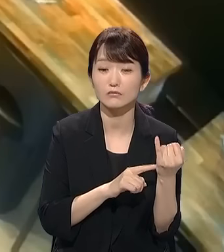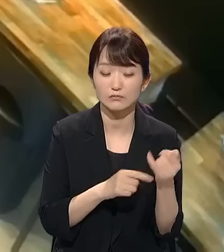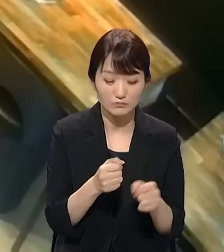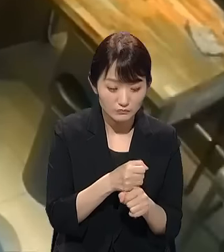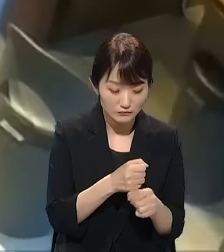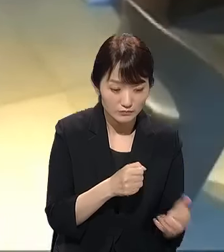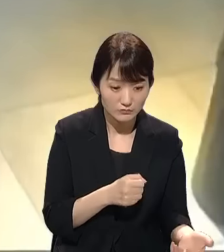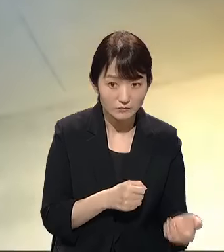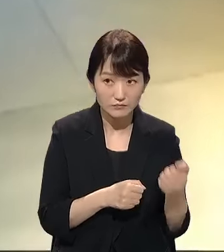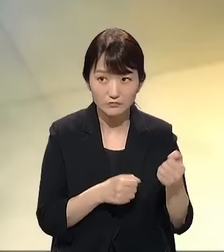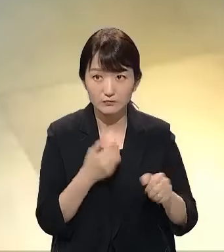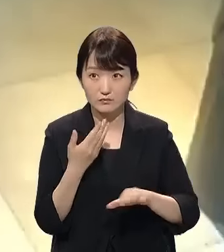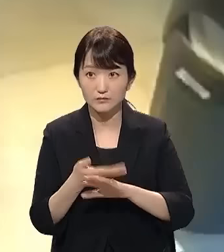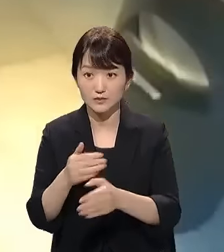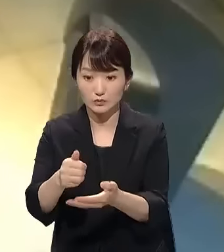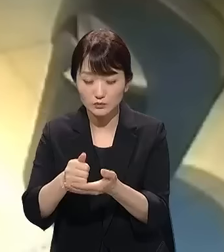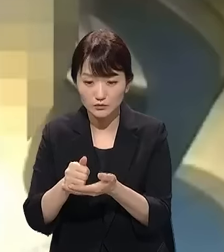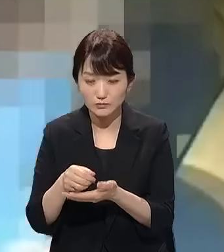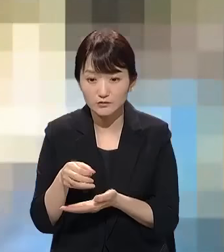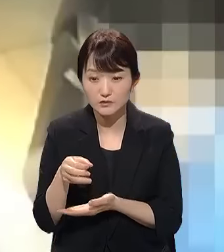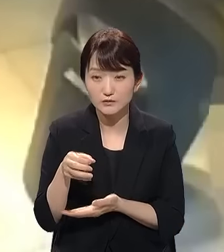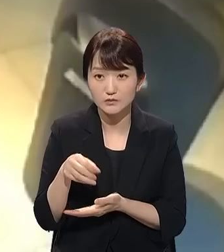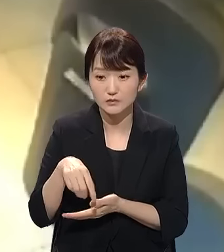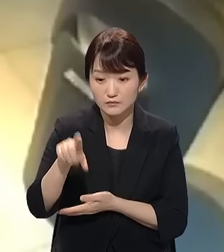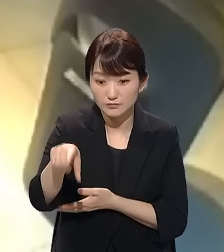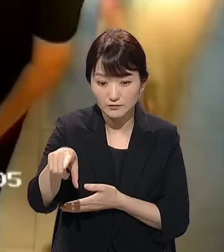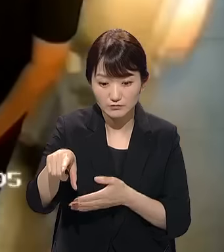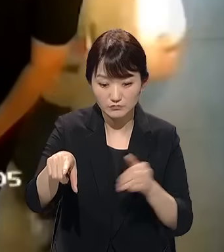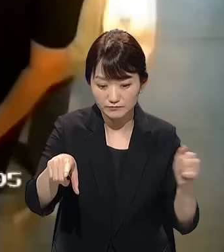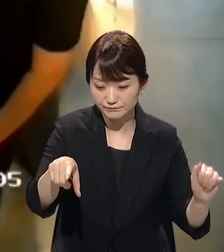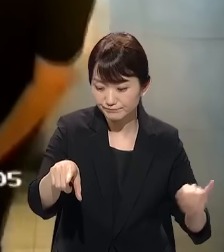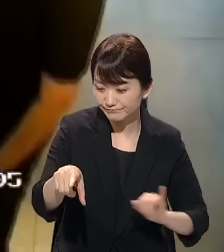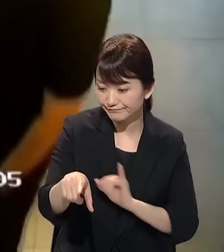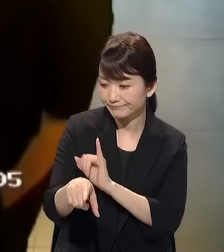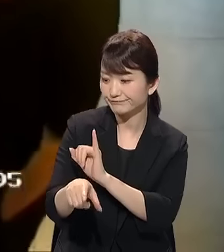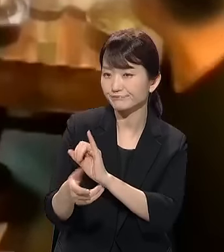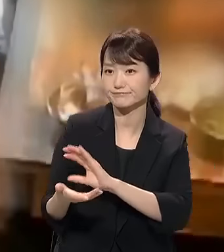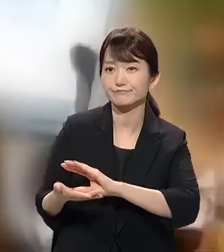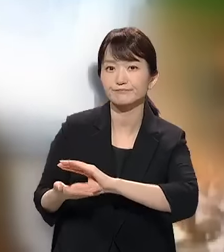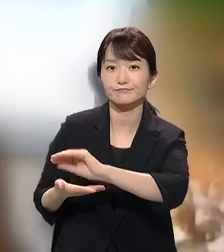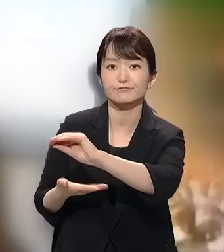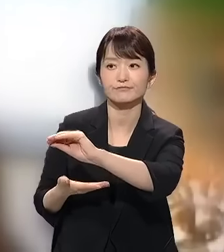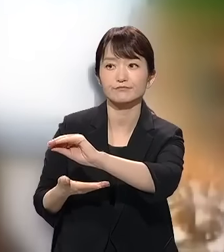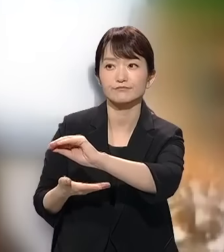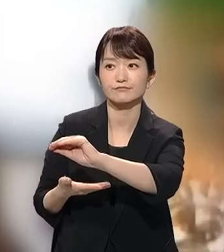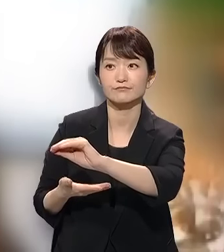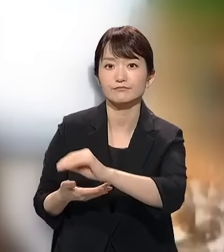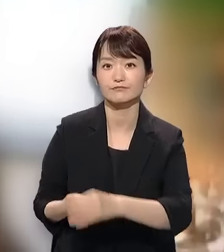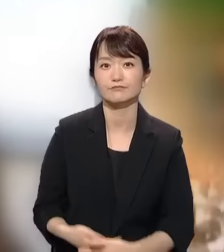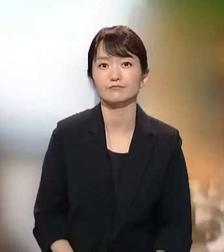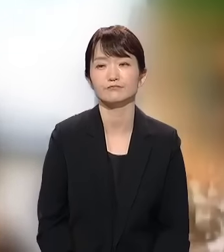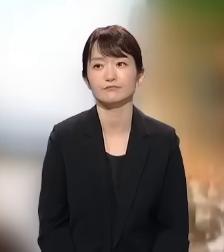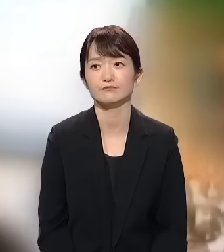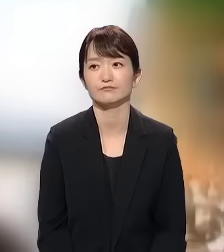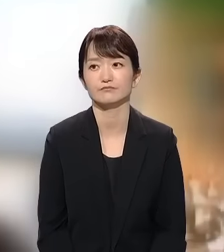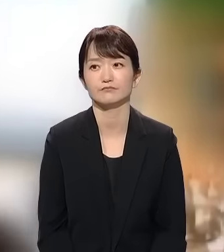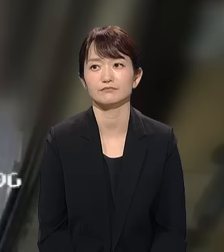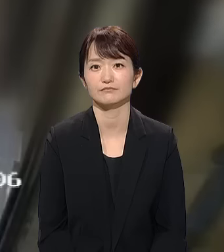오더니 다른 손님들 계산하는 틈에 그 뒤로 계산대를 프리패스에서 밖으로 밖으로